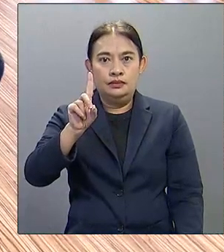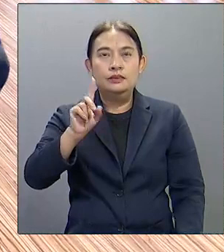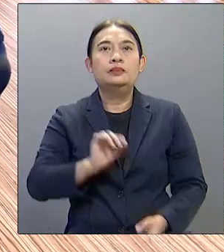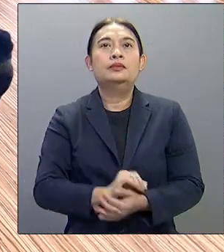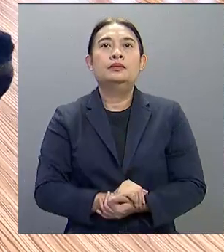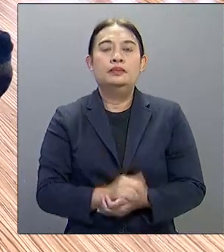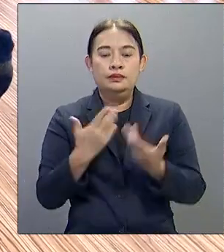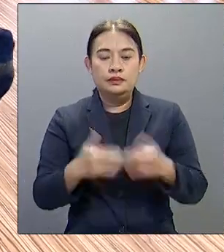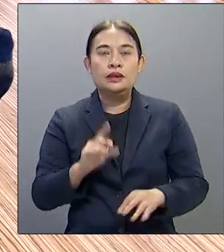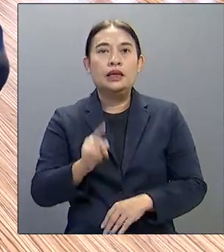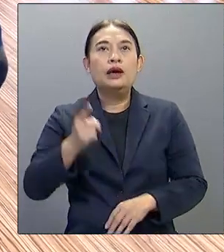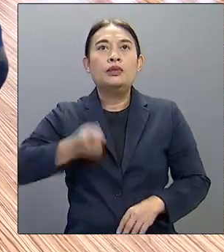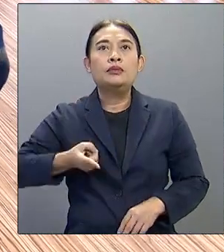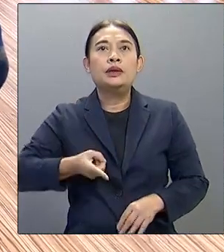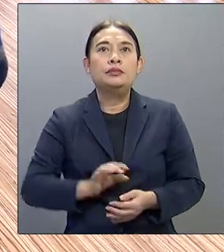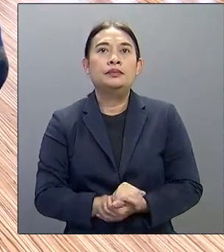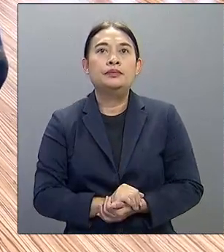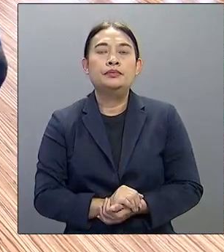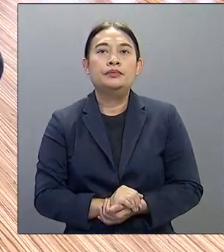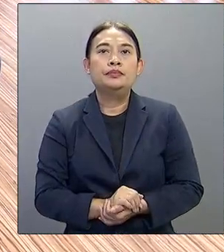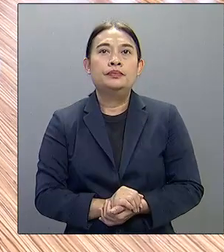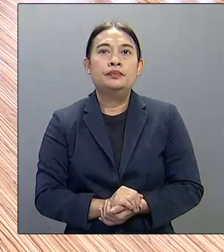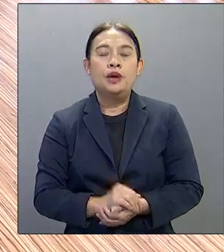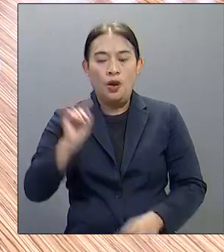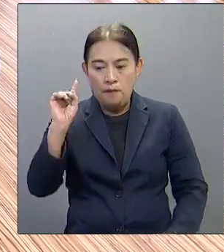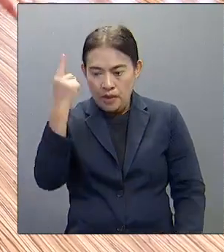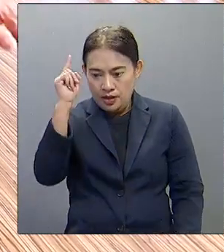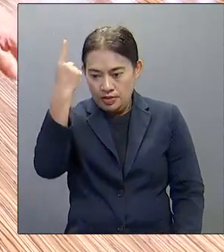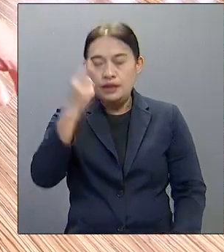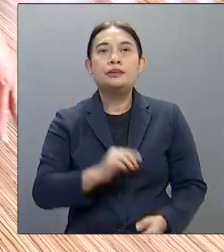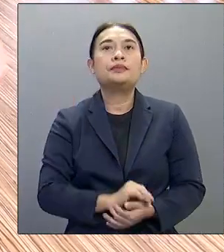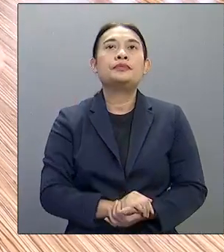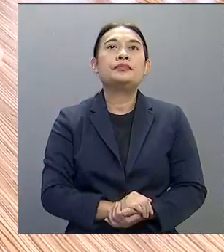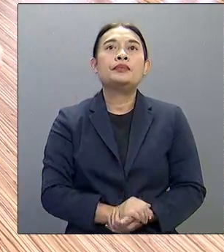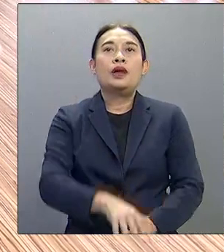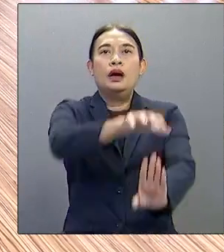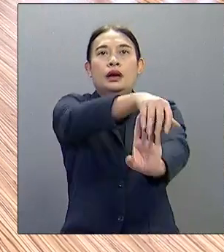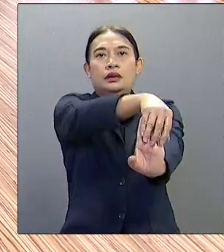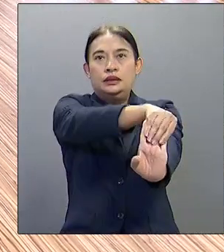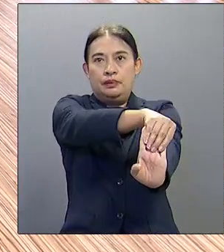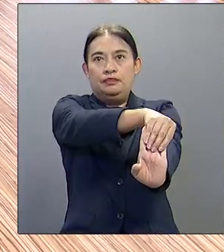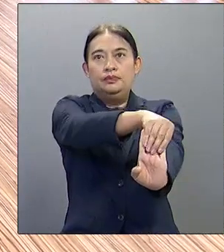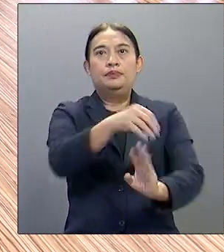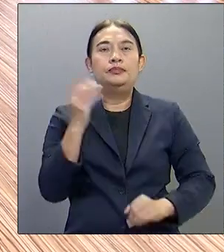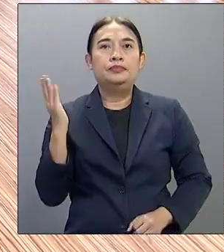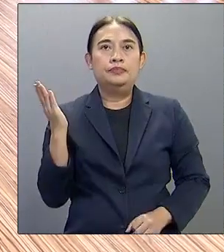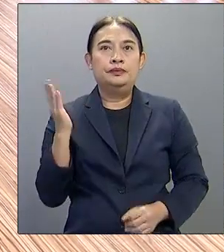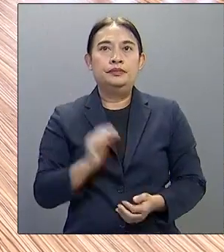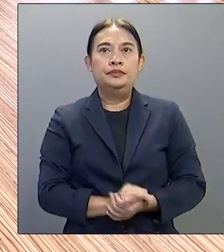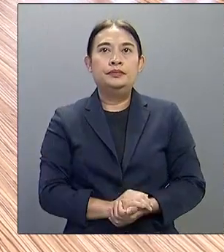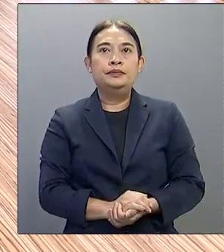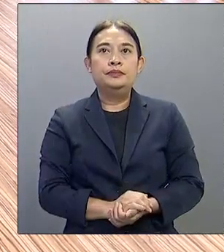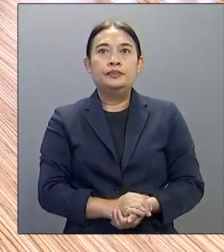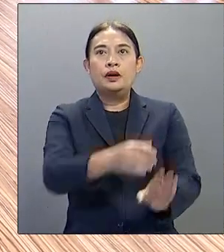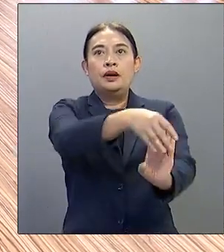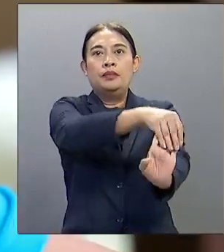แล้วก็กลับมาท่าเตรียมอีกครั้งหนึ่งนะครับค่อยๆโน้มไปจับยืดให้มากที่สุดแล้วก็ดึ